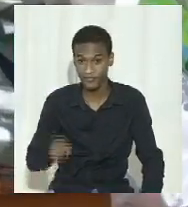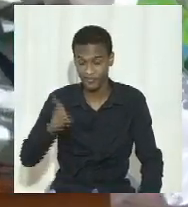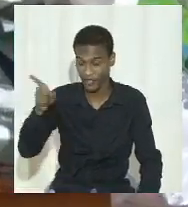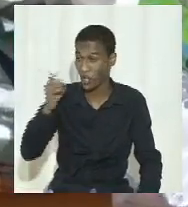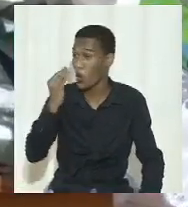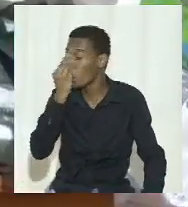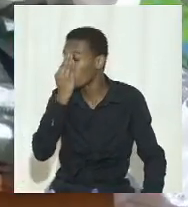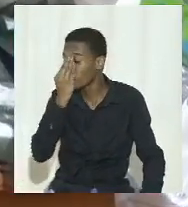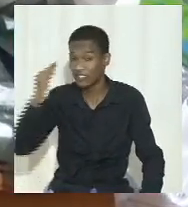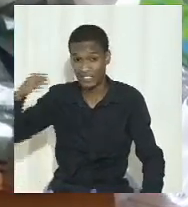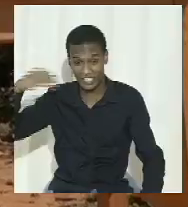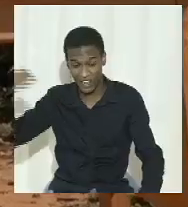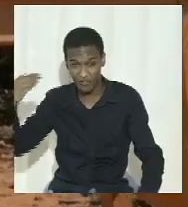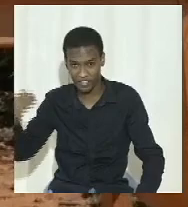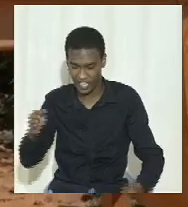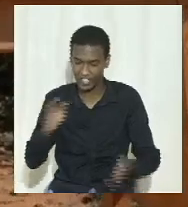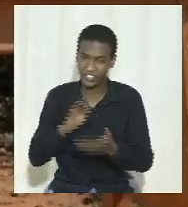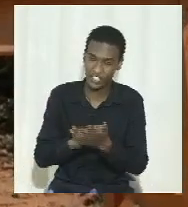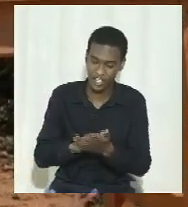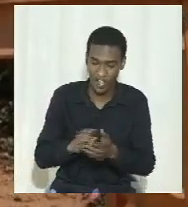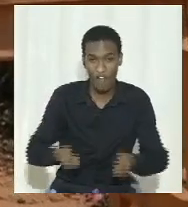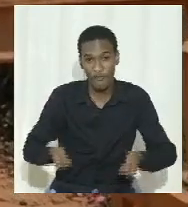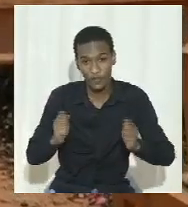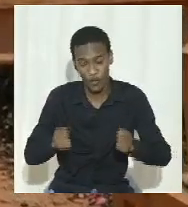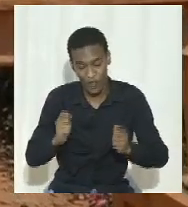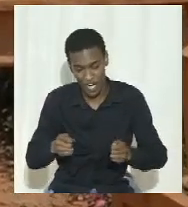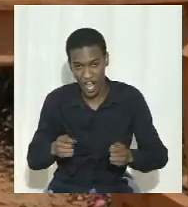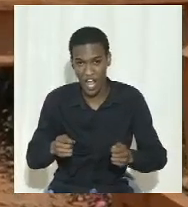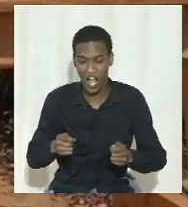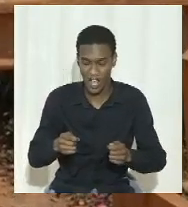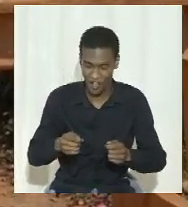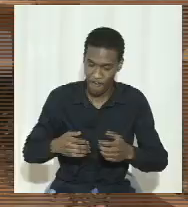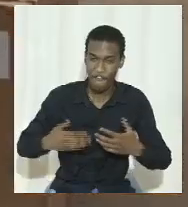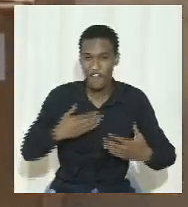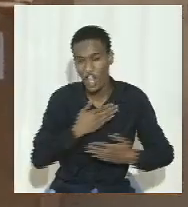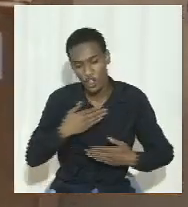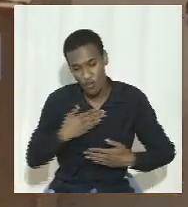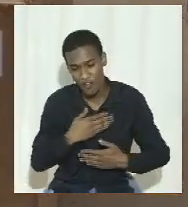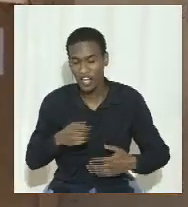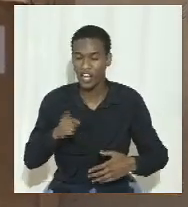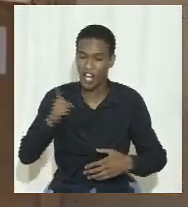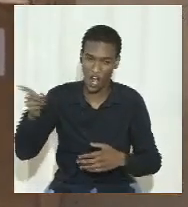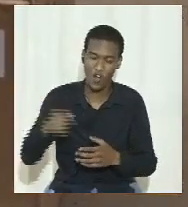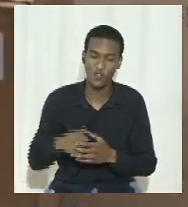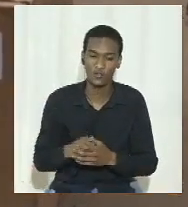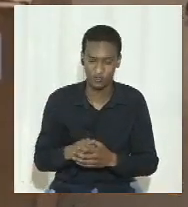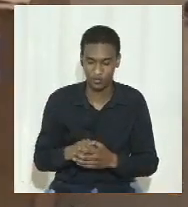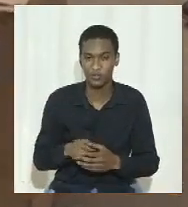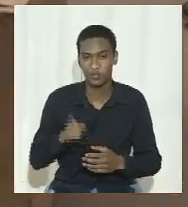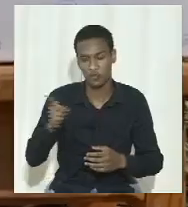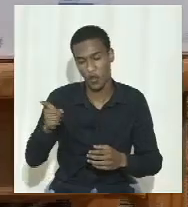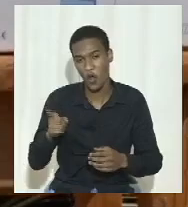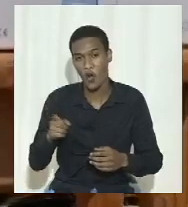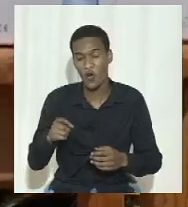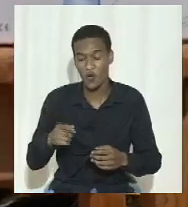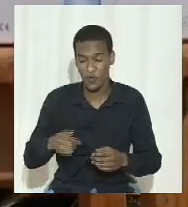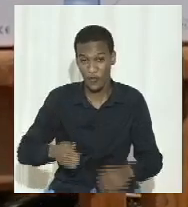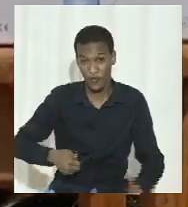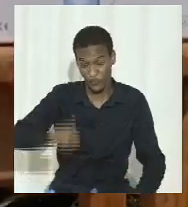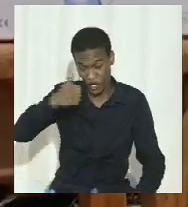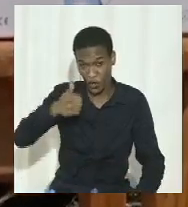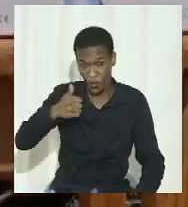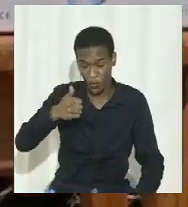d'oxygène asy fitaovam-pidiovana entina miady amin'ny valanaretina coronavirus avy amin'ny filohan'ny antenimieram-pirenena ramatoa